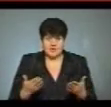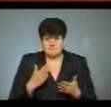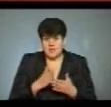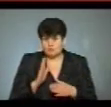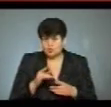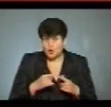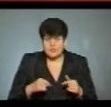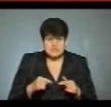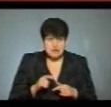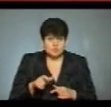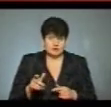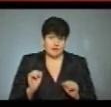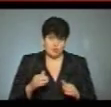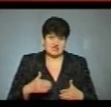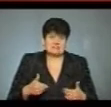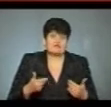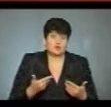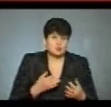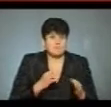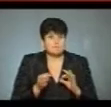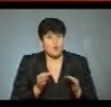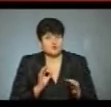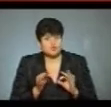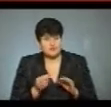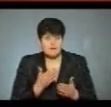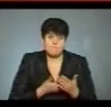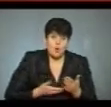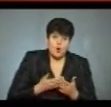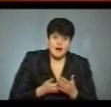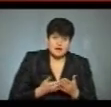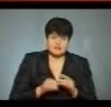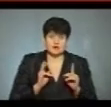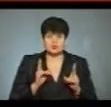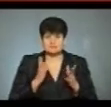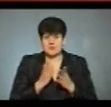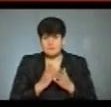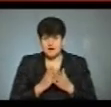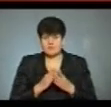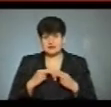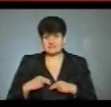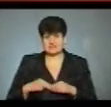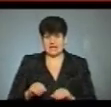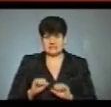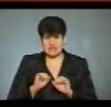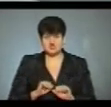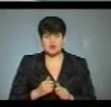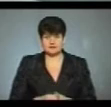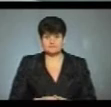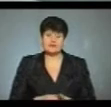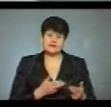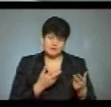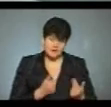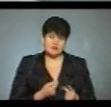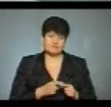організація, так, люди, до яких можна звернутися, або проконсультуватися, порадитися, і хтось би мав тоді працівника захищати. Так, в